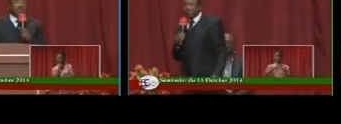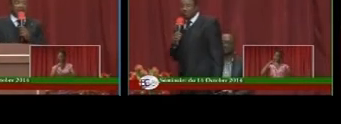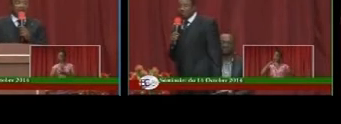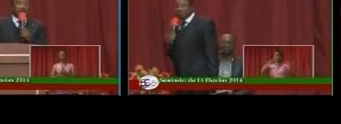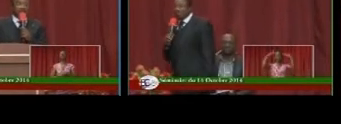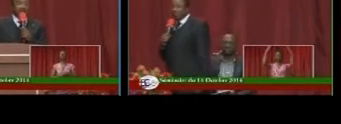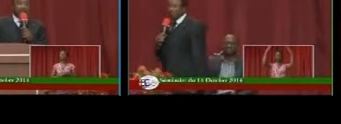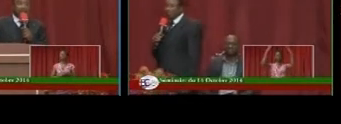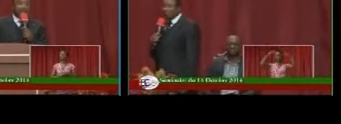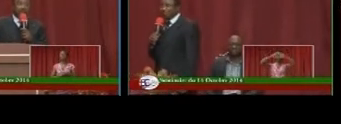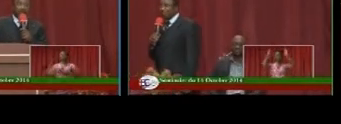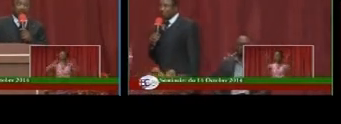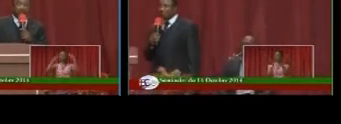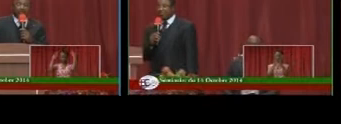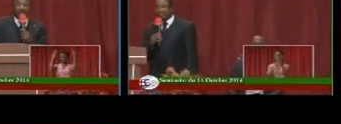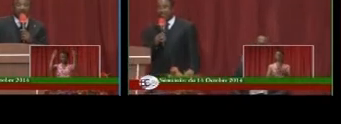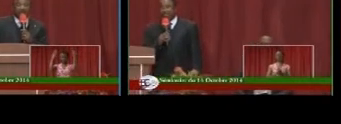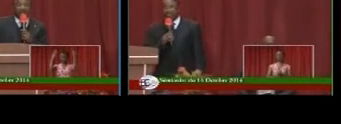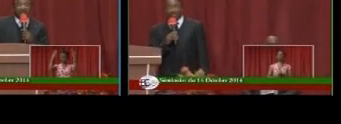rester. Et